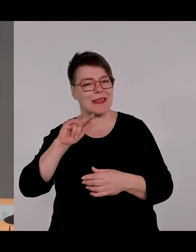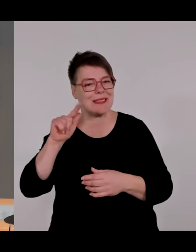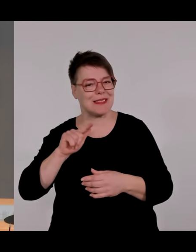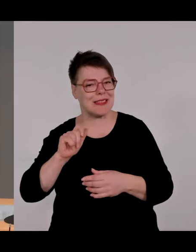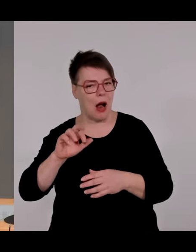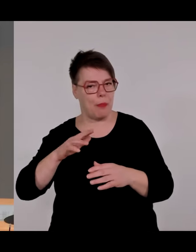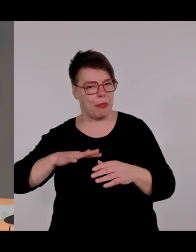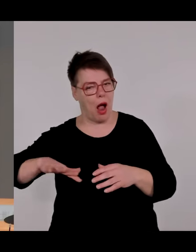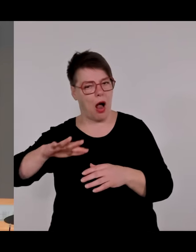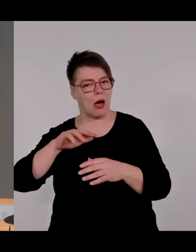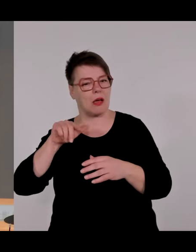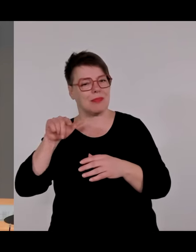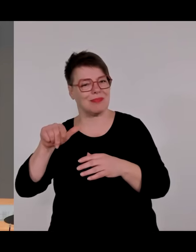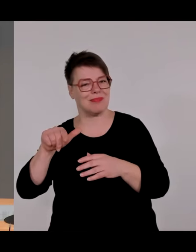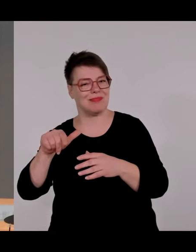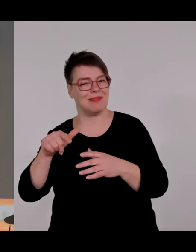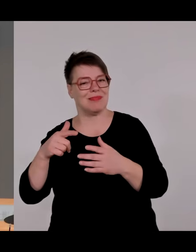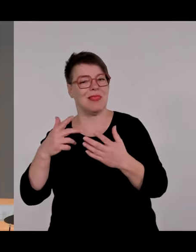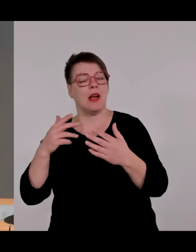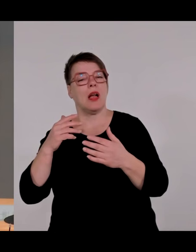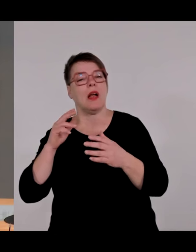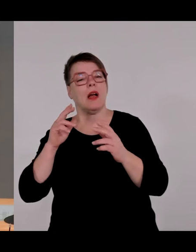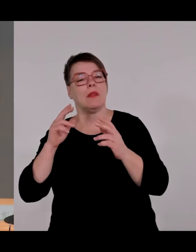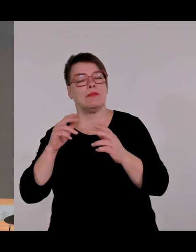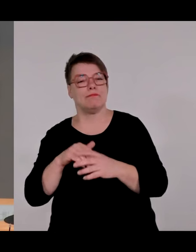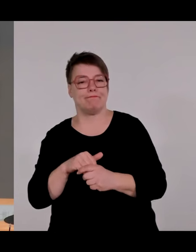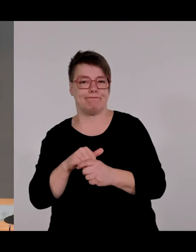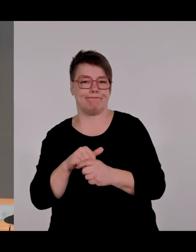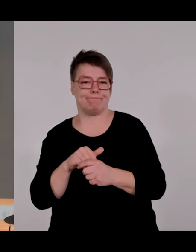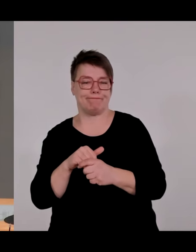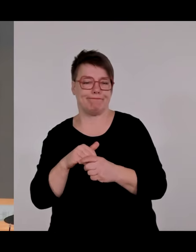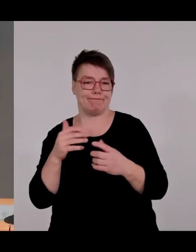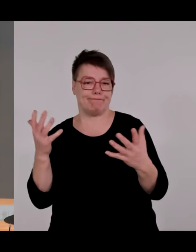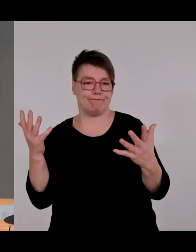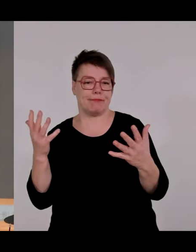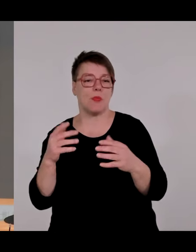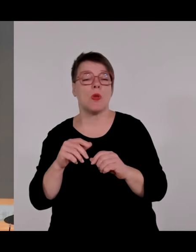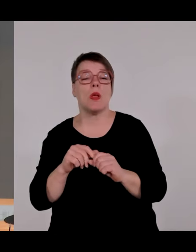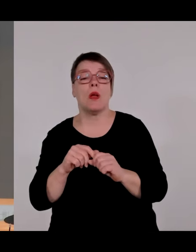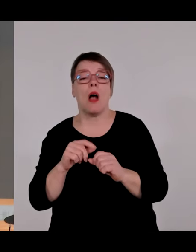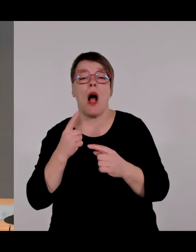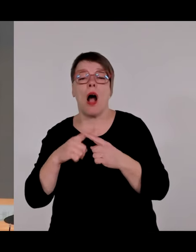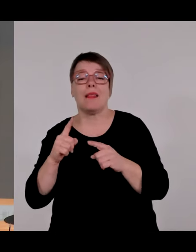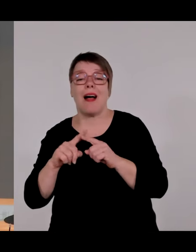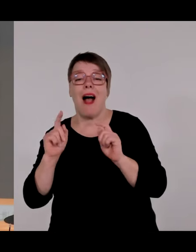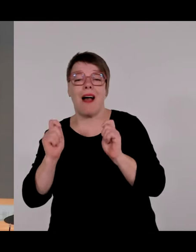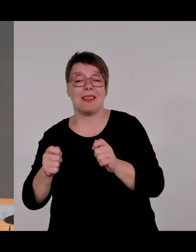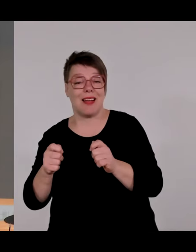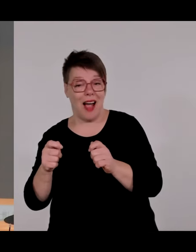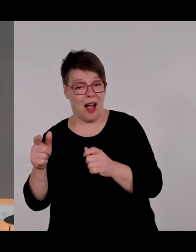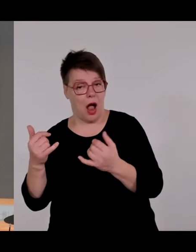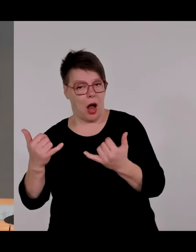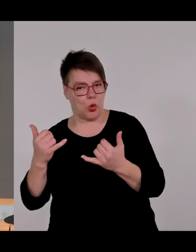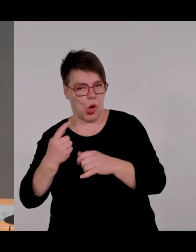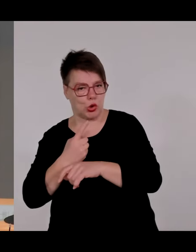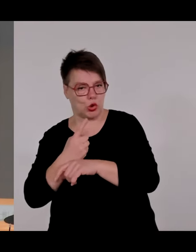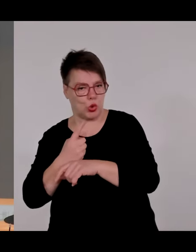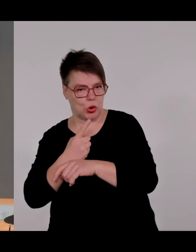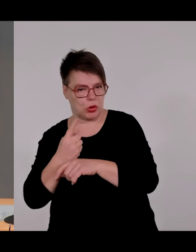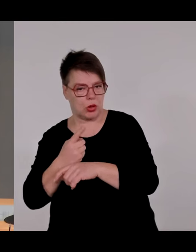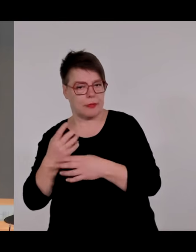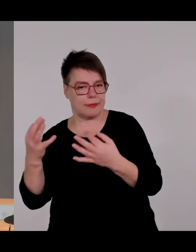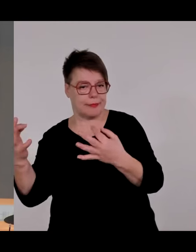Anlass der gestiegenen Verbraucherpreise als Tagesordnungspunkt 18a, Priorität der Fraktion der CDU, sowie die